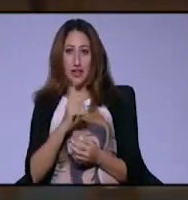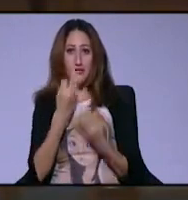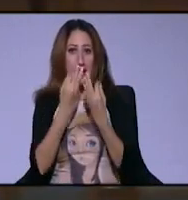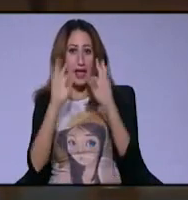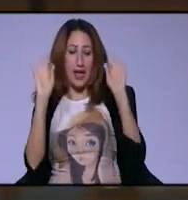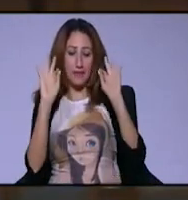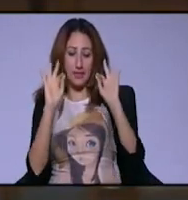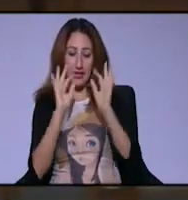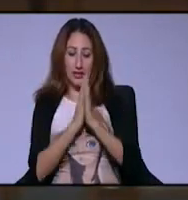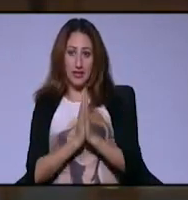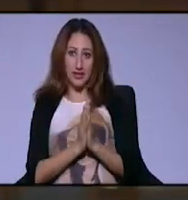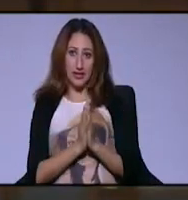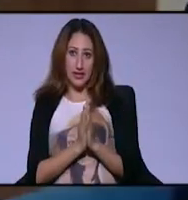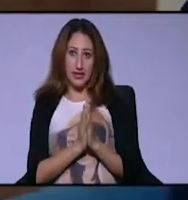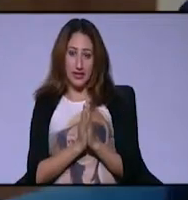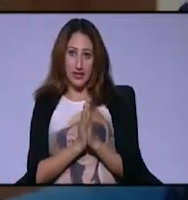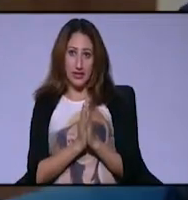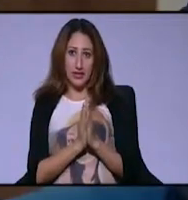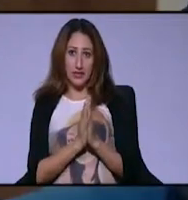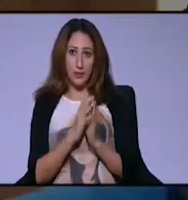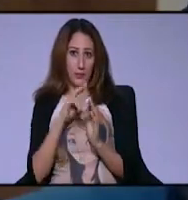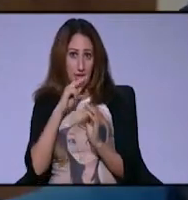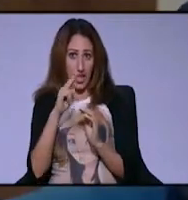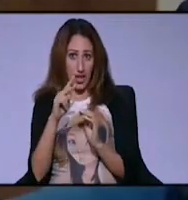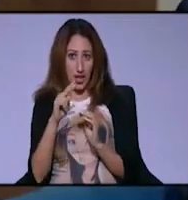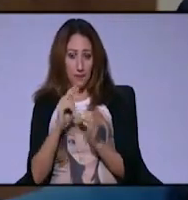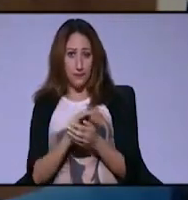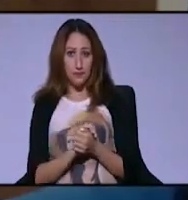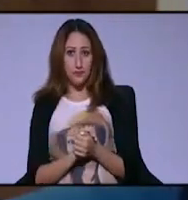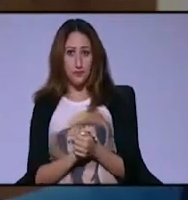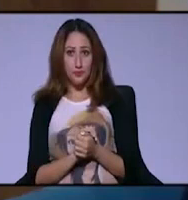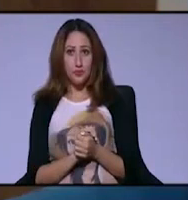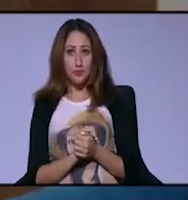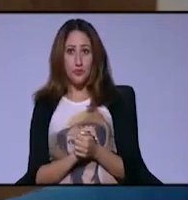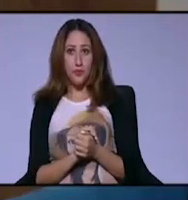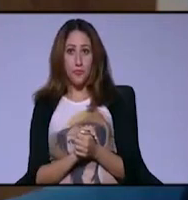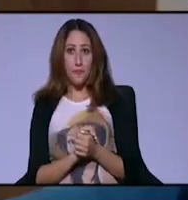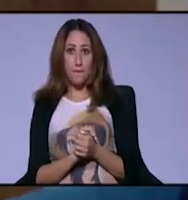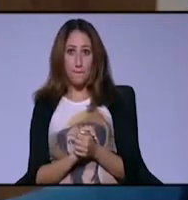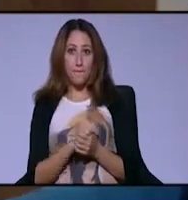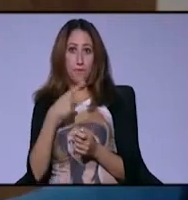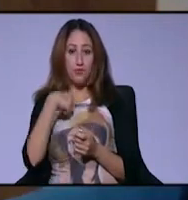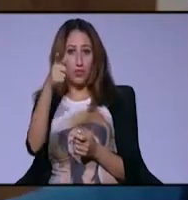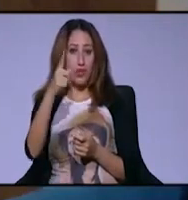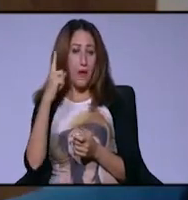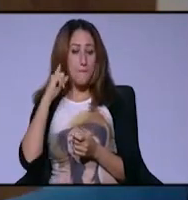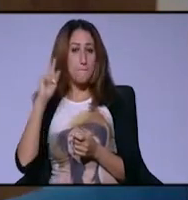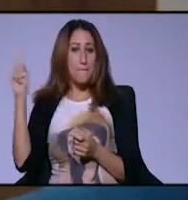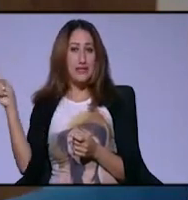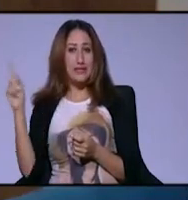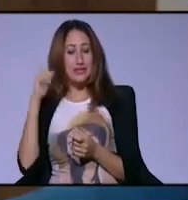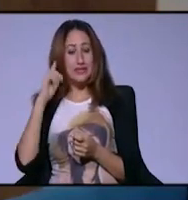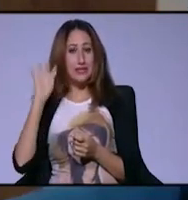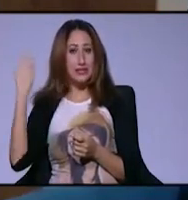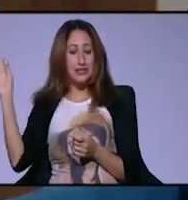هي الحديث يعني خلاني من كتر قربي في المدينة المنورة